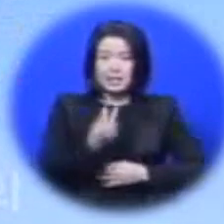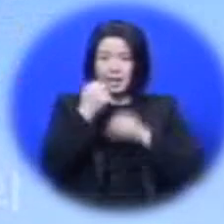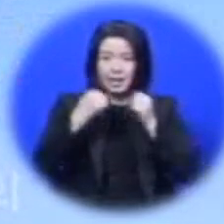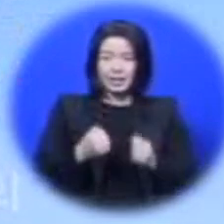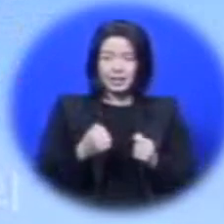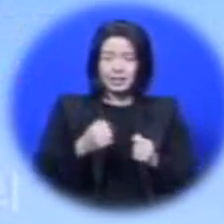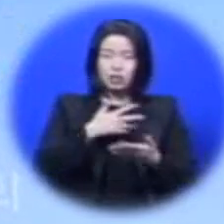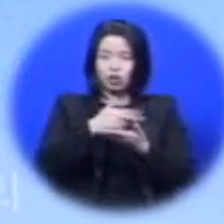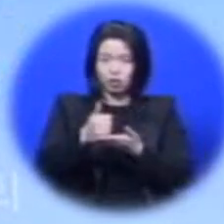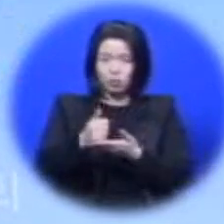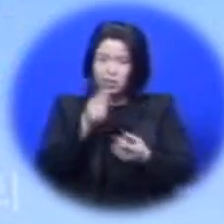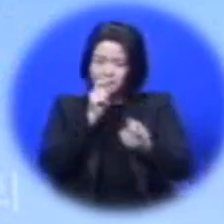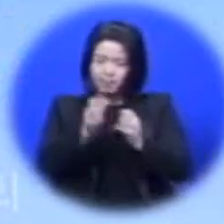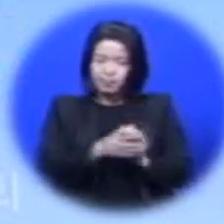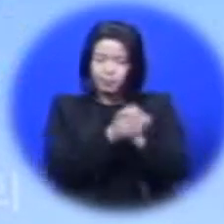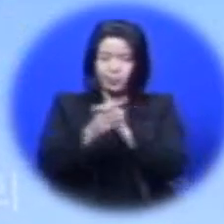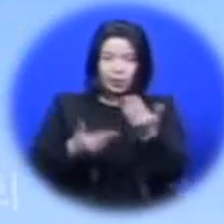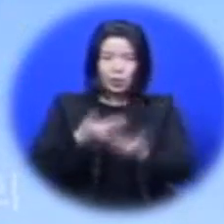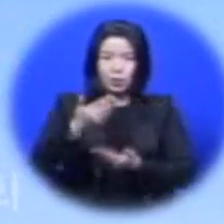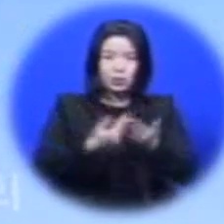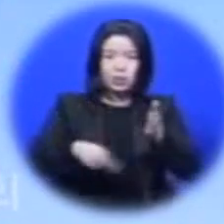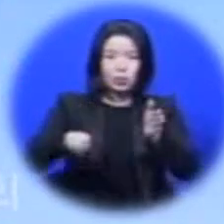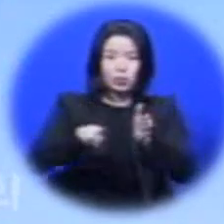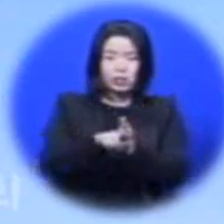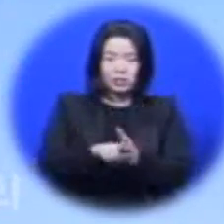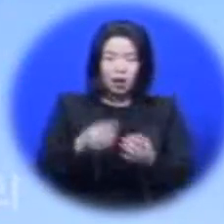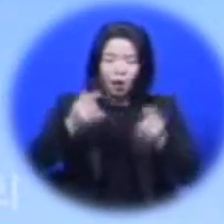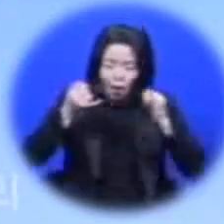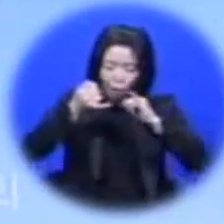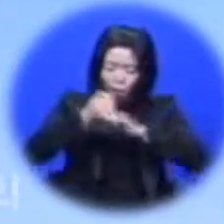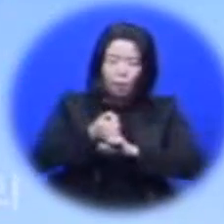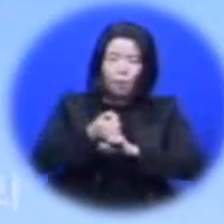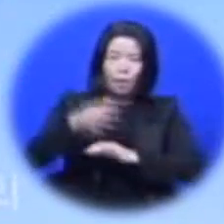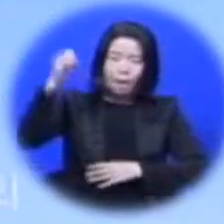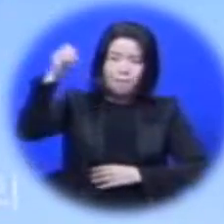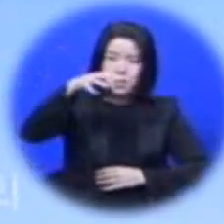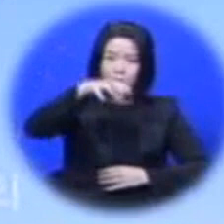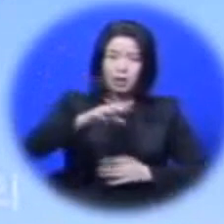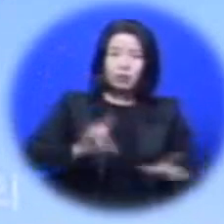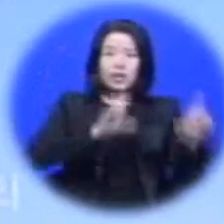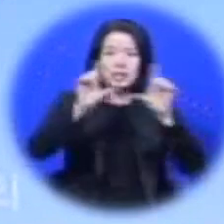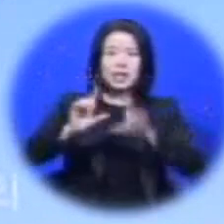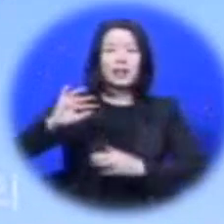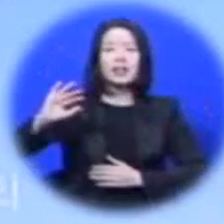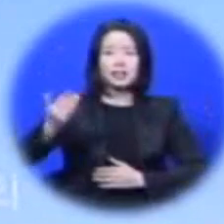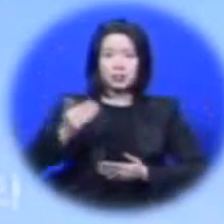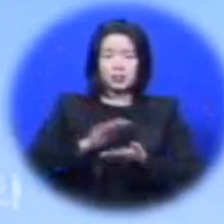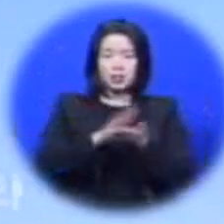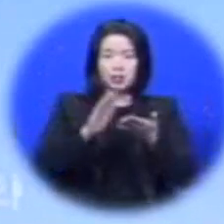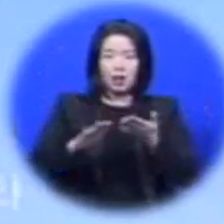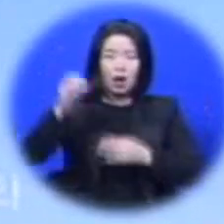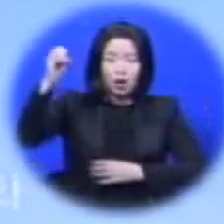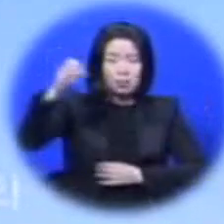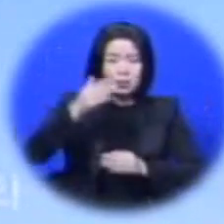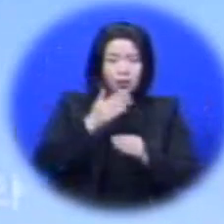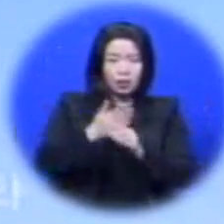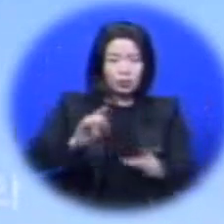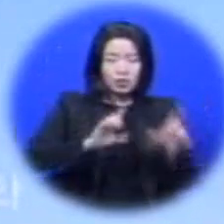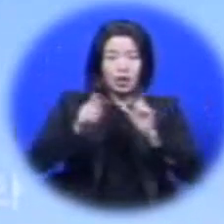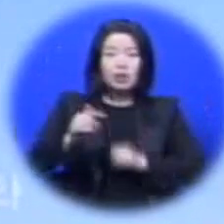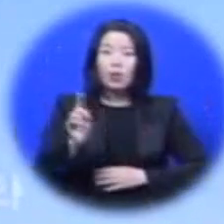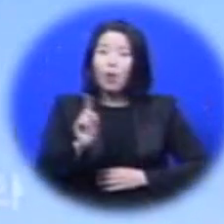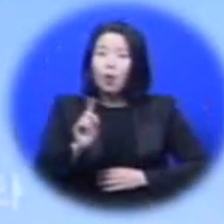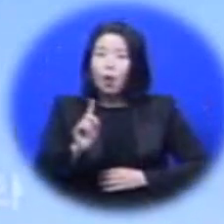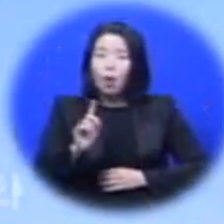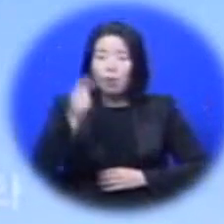주님과 친밀하게 교제하려면 반드시 빛 가운데 사셔야 합니다. 그빛 가운데 사는 것은 어떻게 사는 거죠?